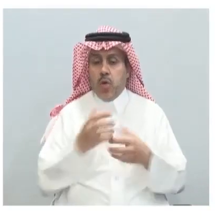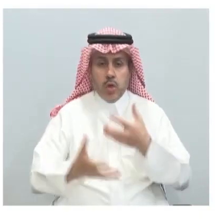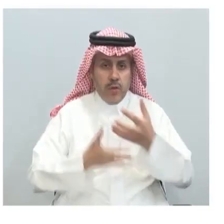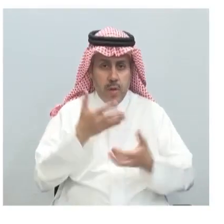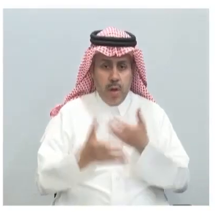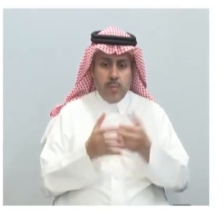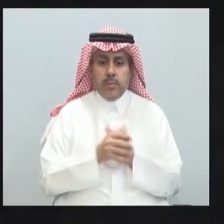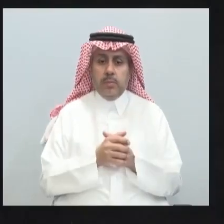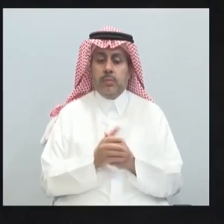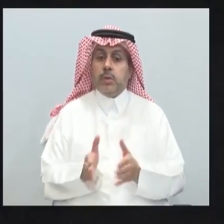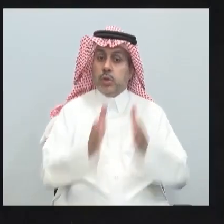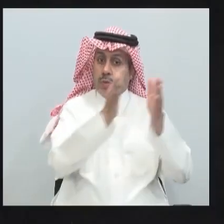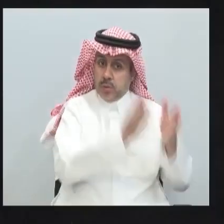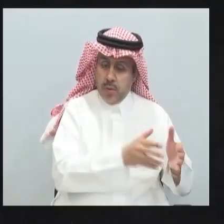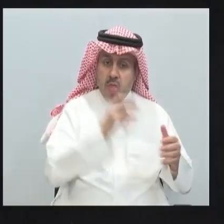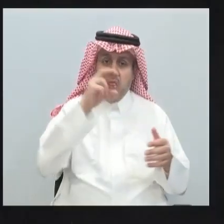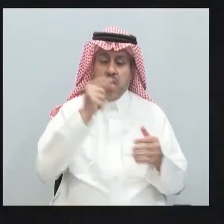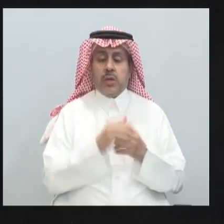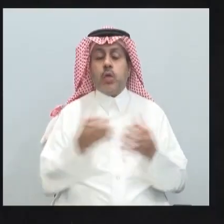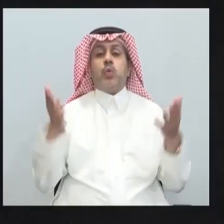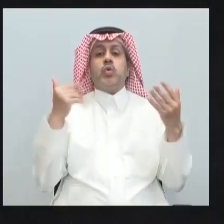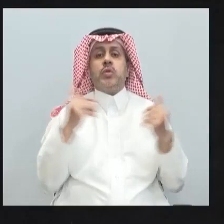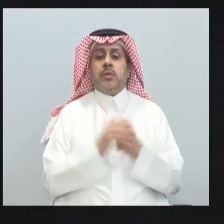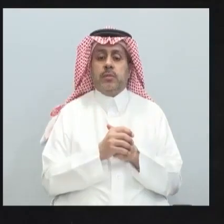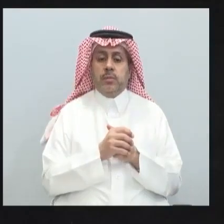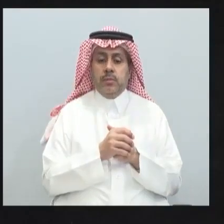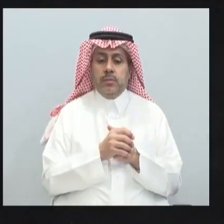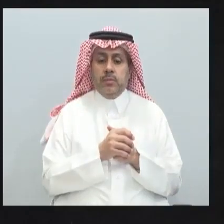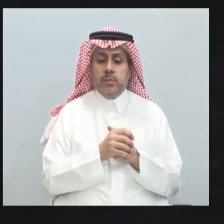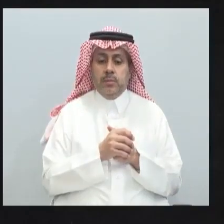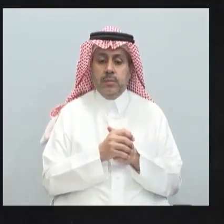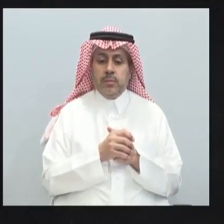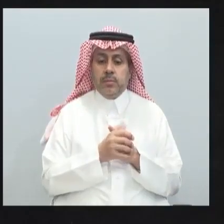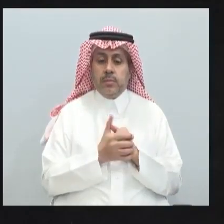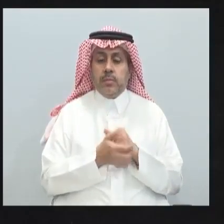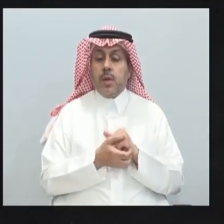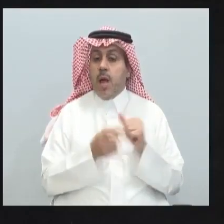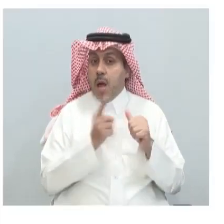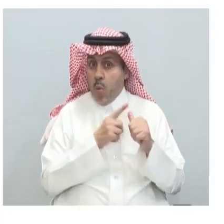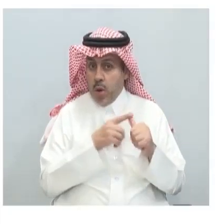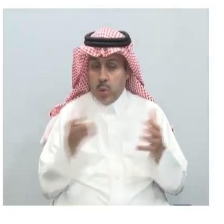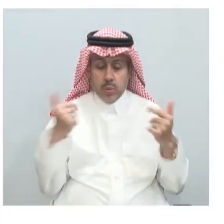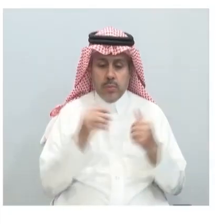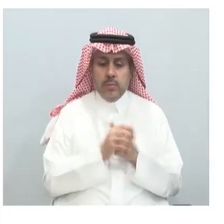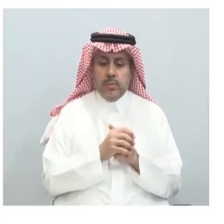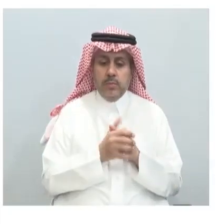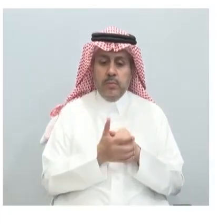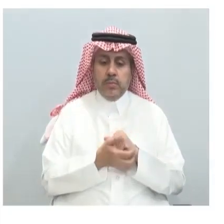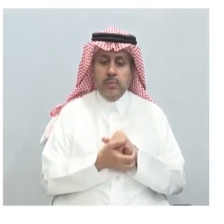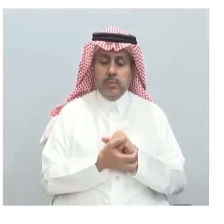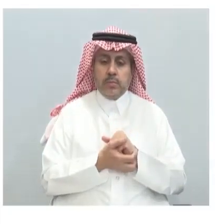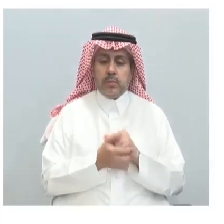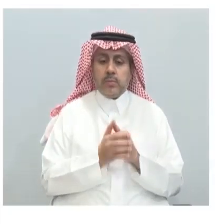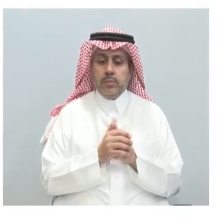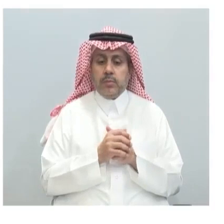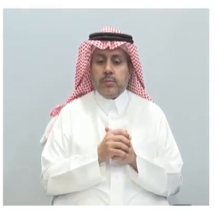بعد ذلك تنتقل ذره الاكسجين من ثاني اكسيد النيتروجين الى اول اكسيد الكربون حتى يعطي